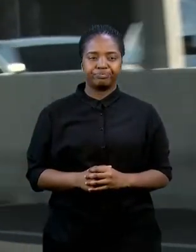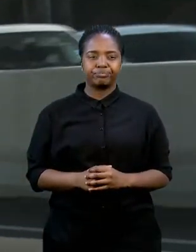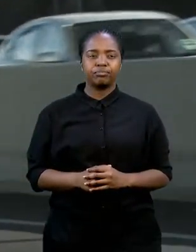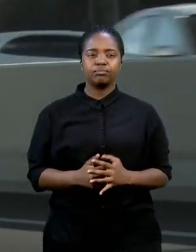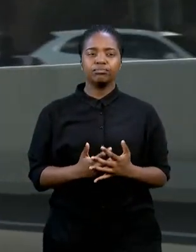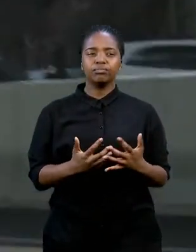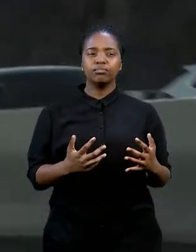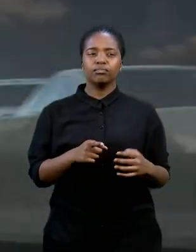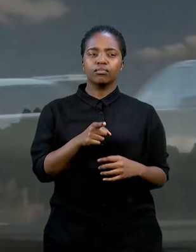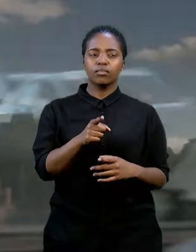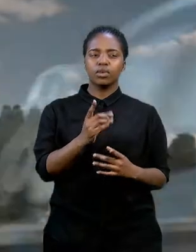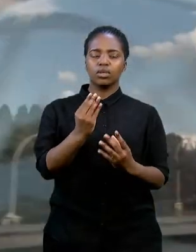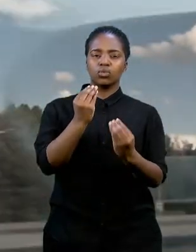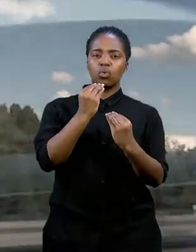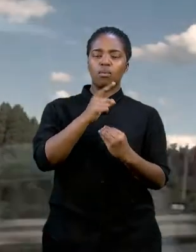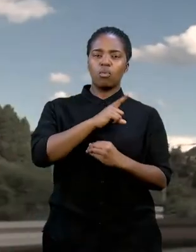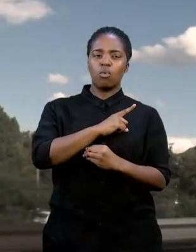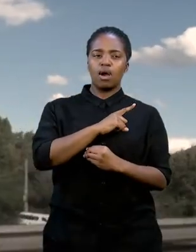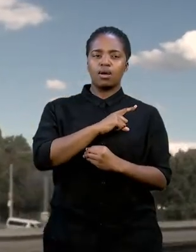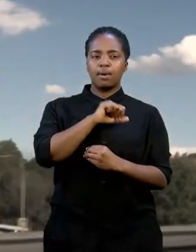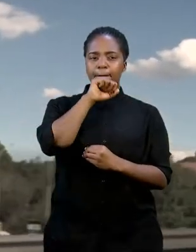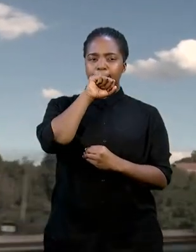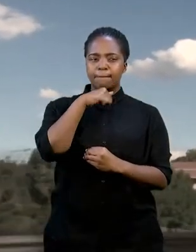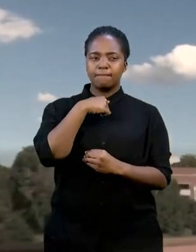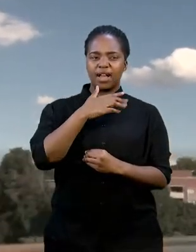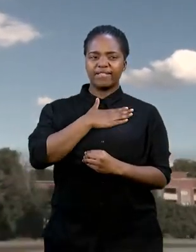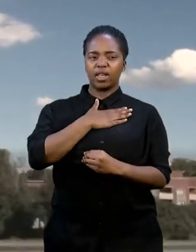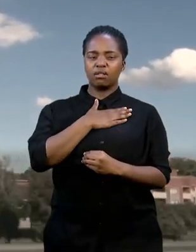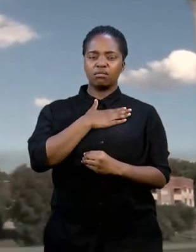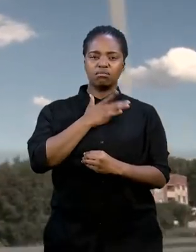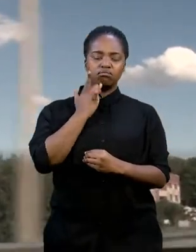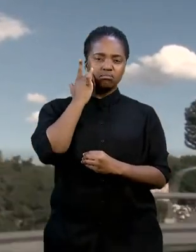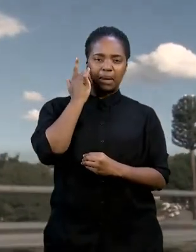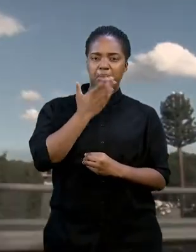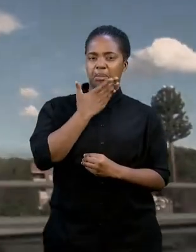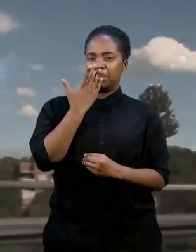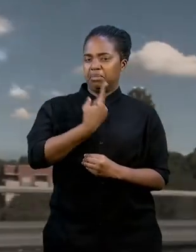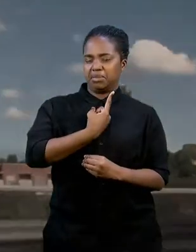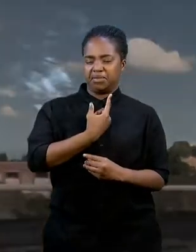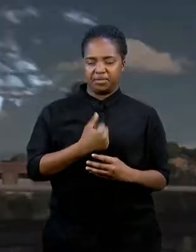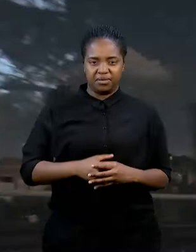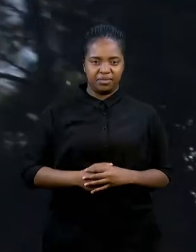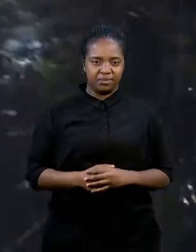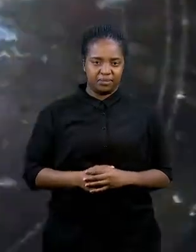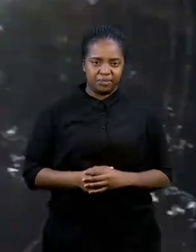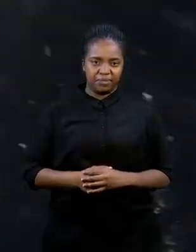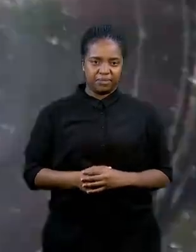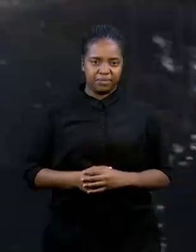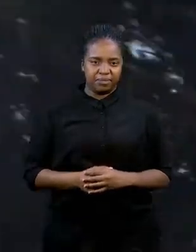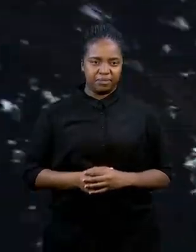Ka njango wa ka hina ban dyondze ku tirhandza. Ni nga ze ni titwela vusiwani.